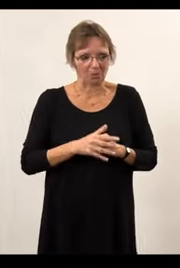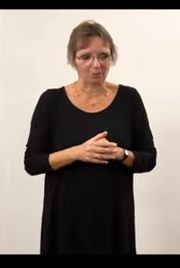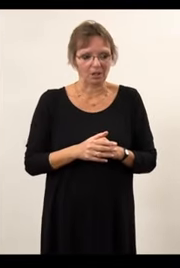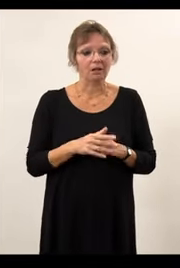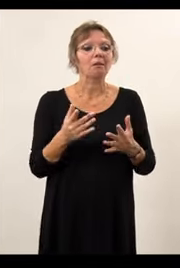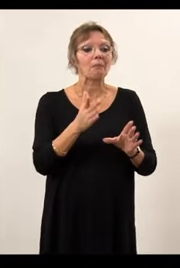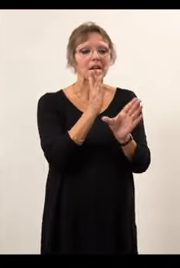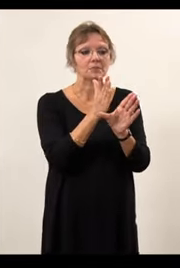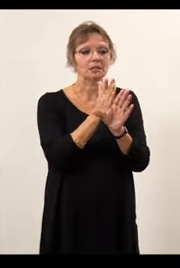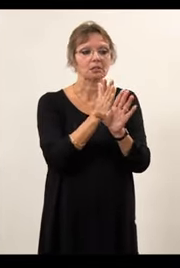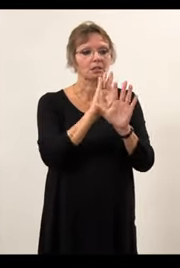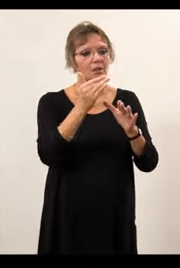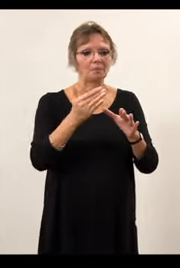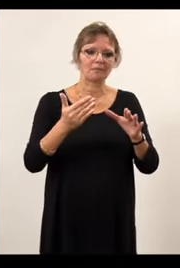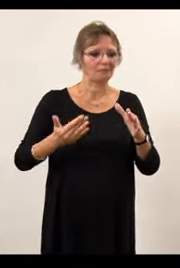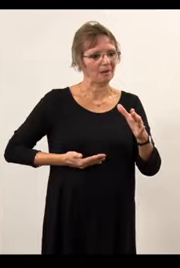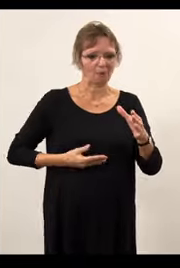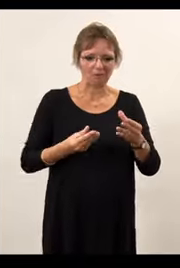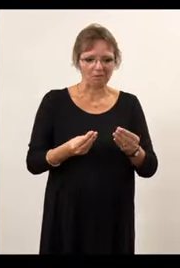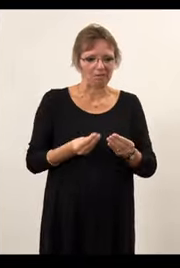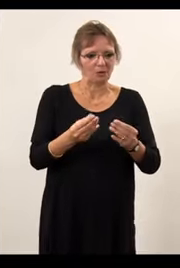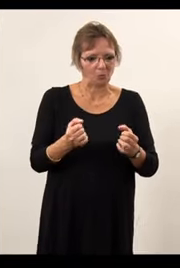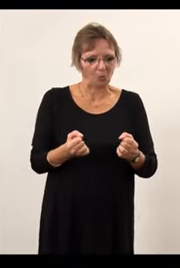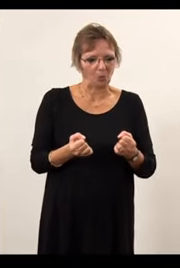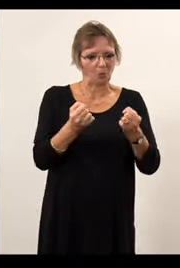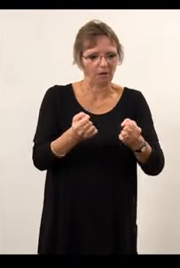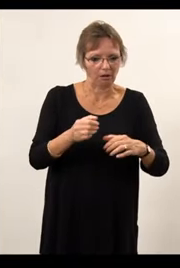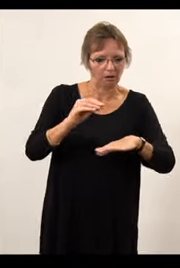que c'est Valentine qui a donné le courage à maman de quitter papa.